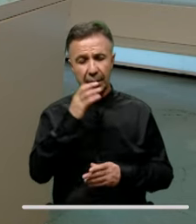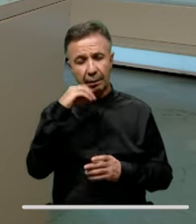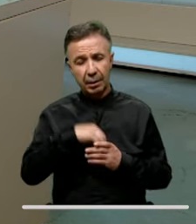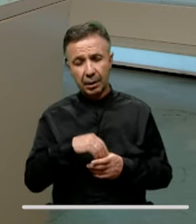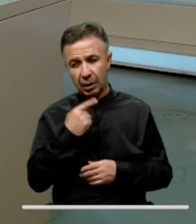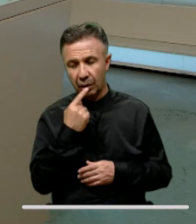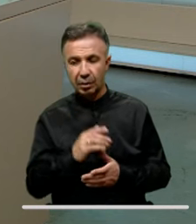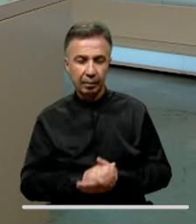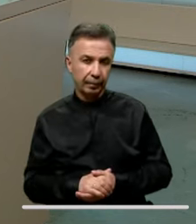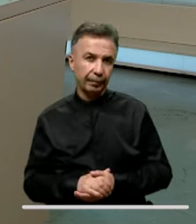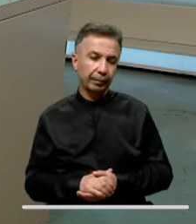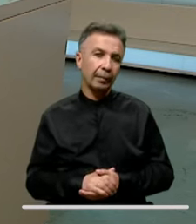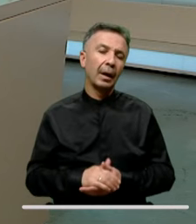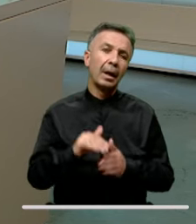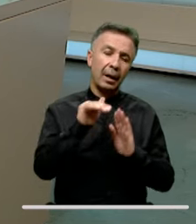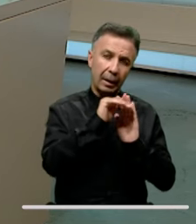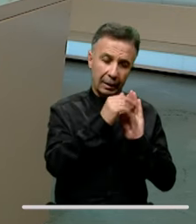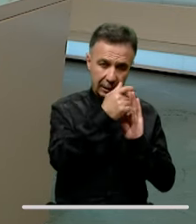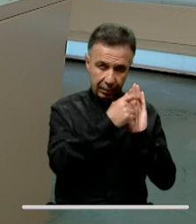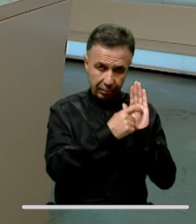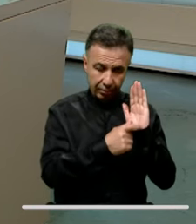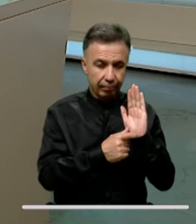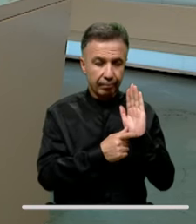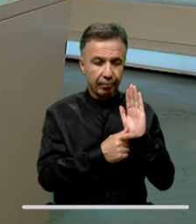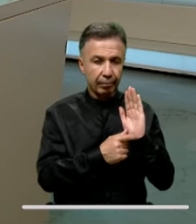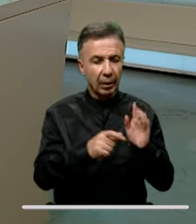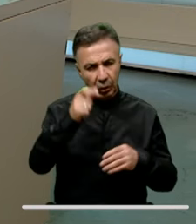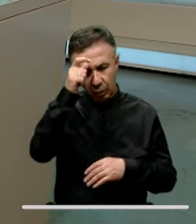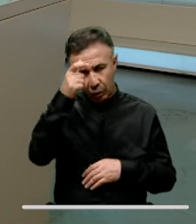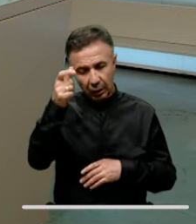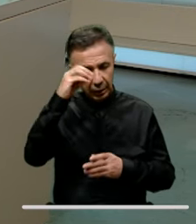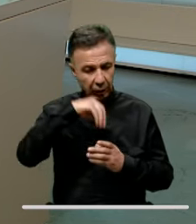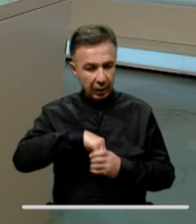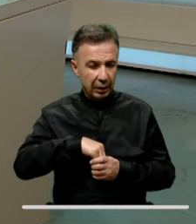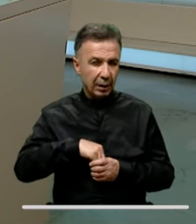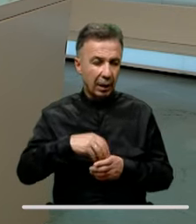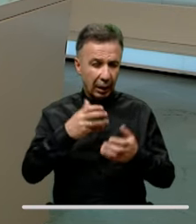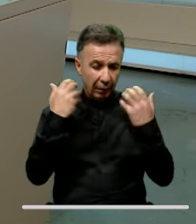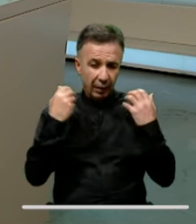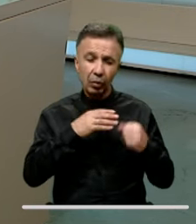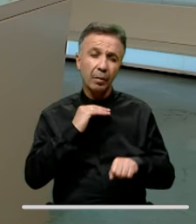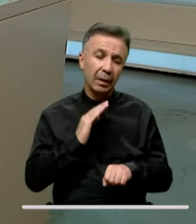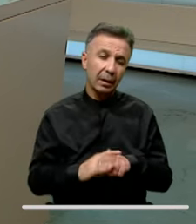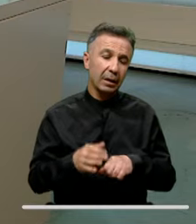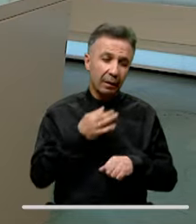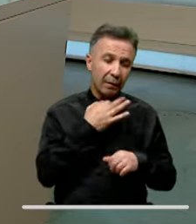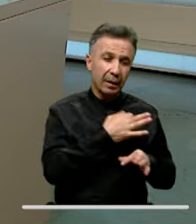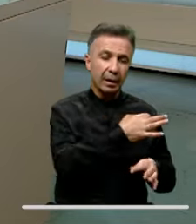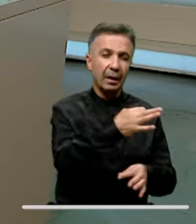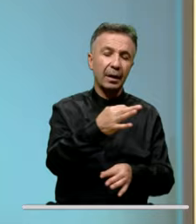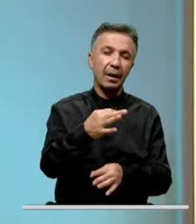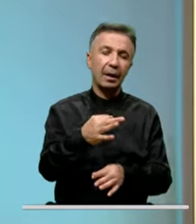söylüyorum. Listeleri tespit edilir. Yurt içindeyse hayvanınız kesildi, fakir fukaraya,